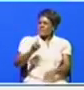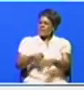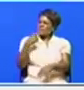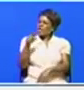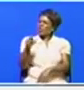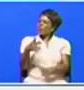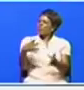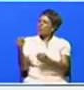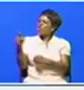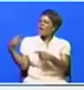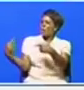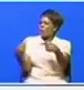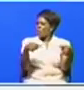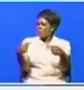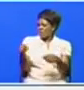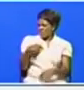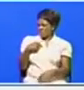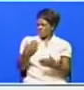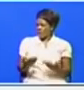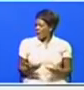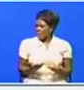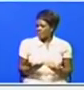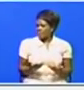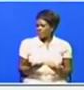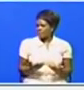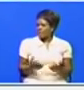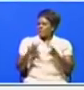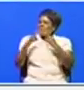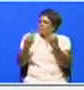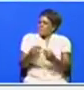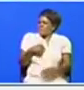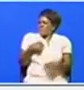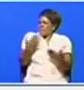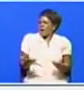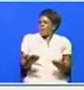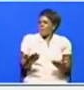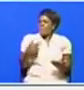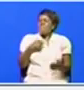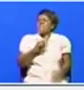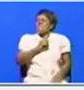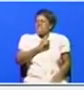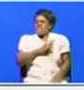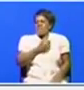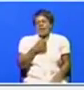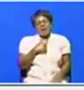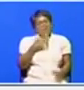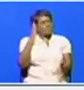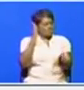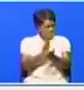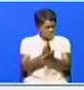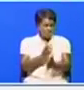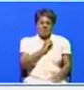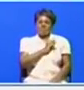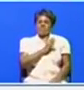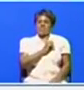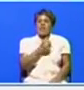utaenda kushiriki vita katika mataifa haya, ulijihisi vipi? Familia yako ilisema nini? Niliogopa. Siwezi kudanganya, niliogopa kwa